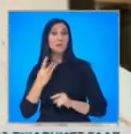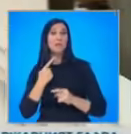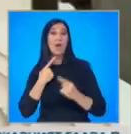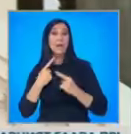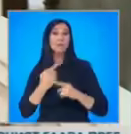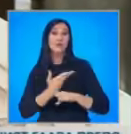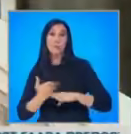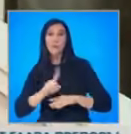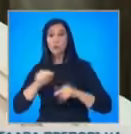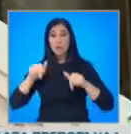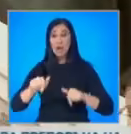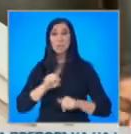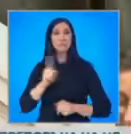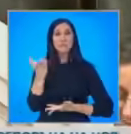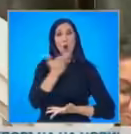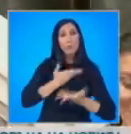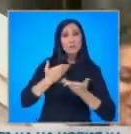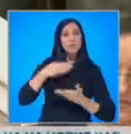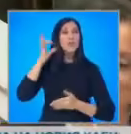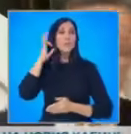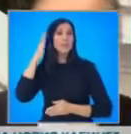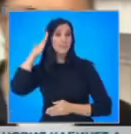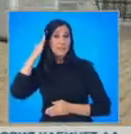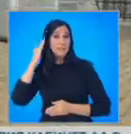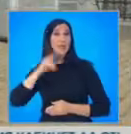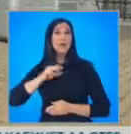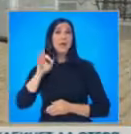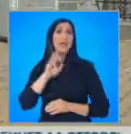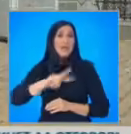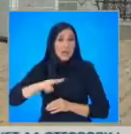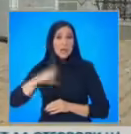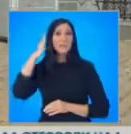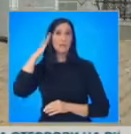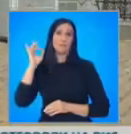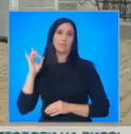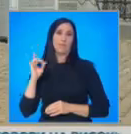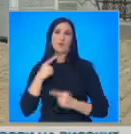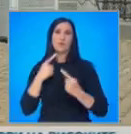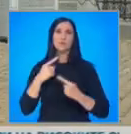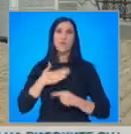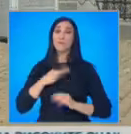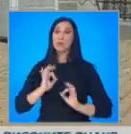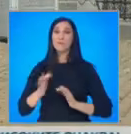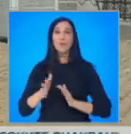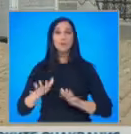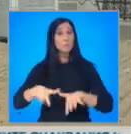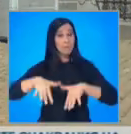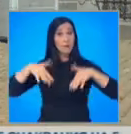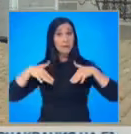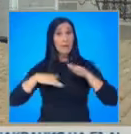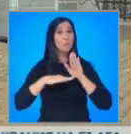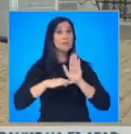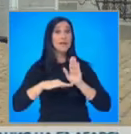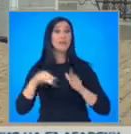разговори не са обсъждани конкретни имена за министри, нито за министър-председател. Разговорите на Има такъв народ с парламентарно представените